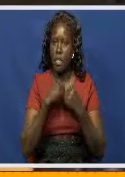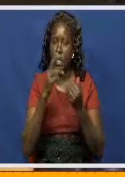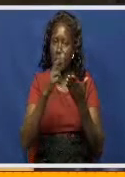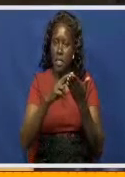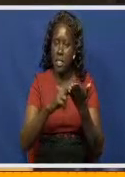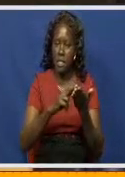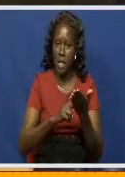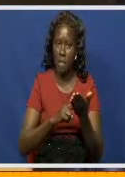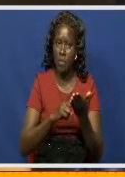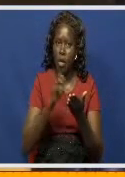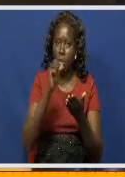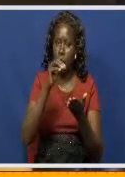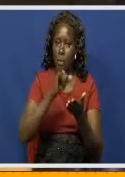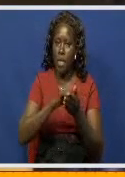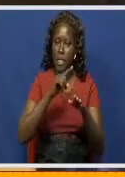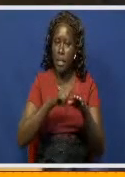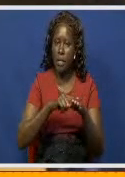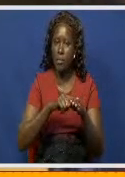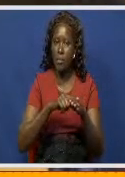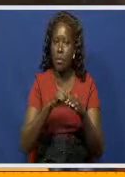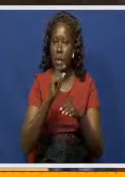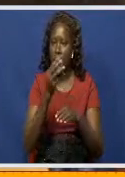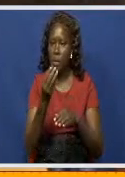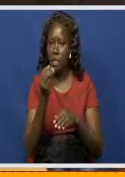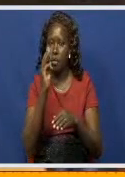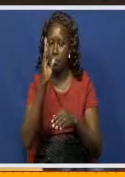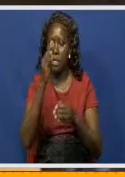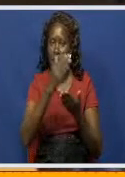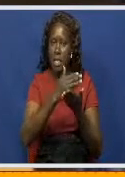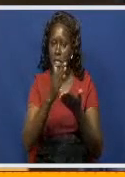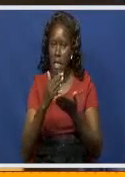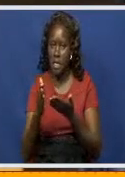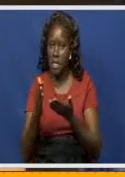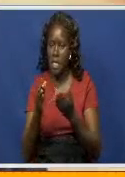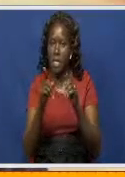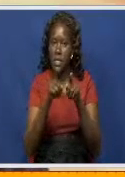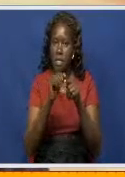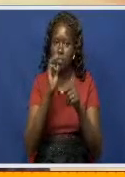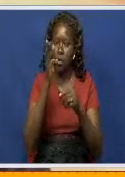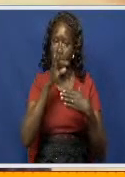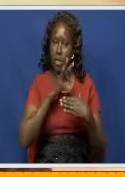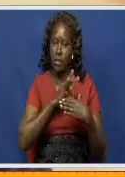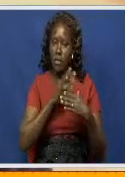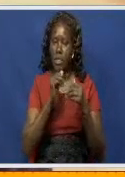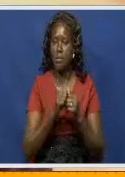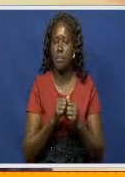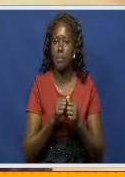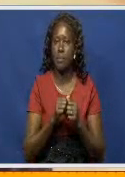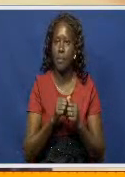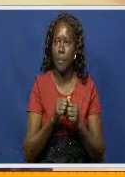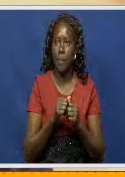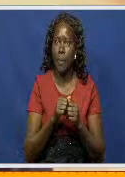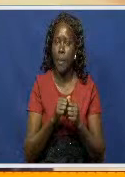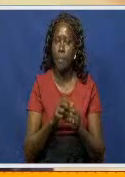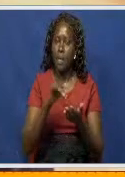umejiandikisha ili wakati pesa hizo zitakuwa sikipeanwa ujue kuwa utanufaika hiyo